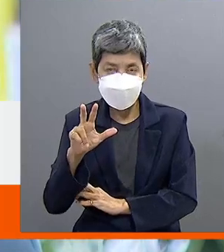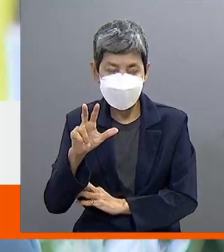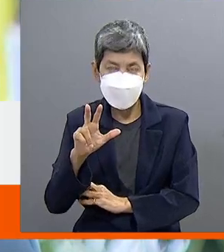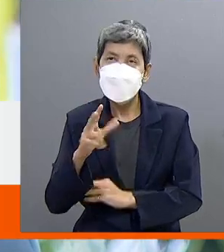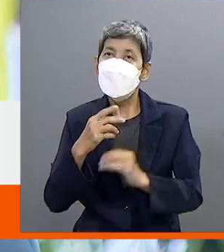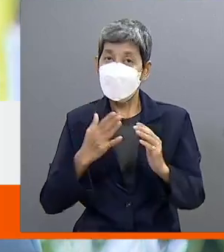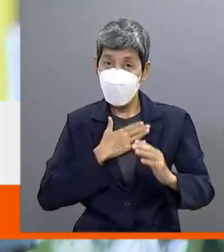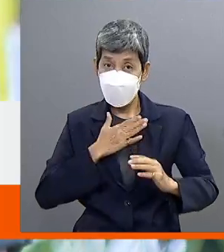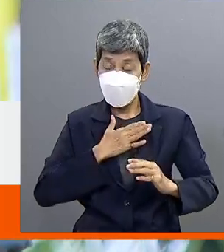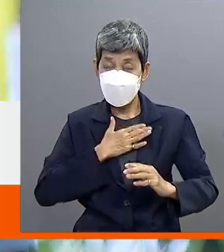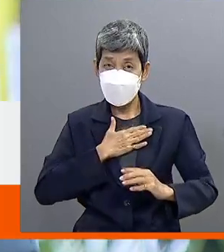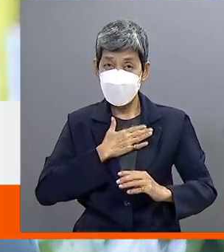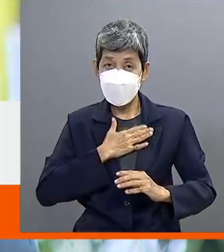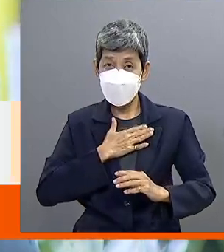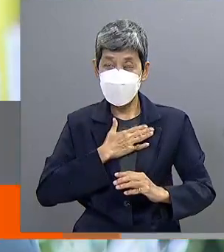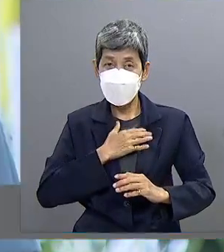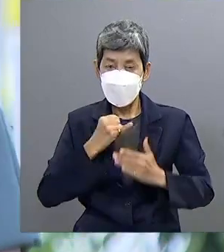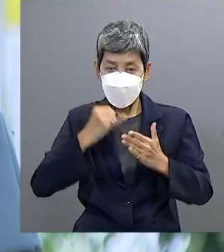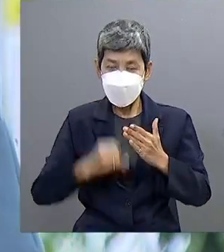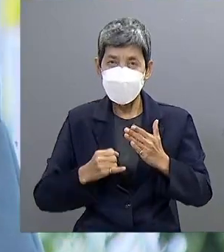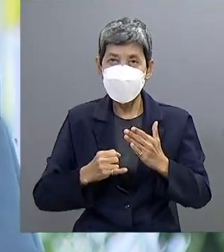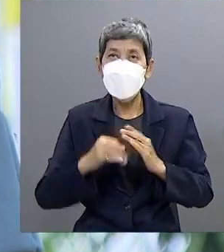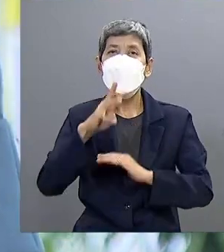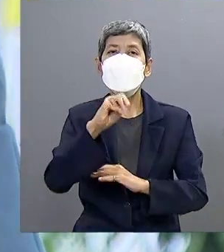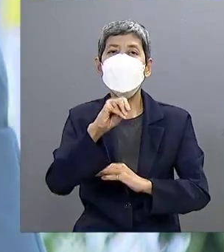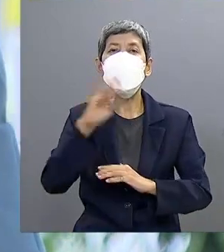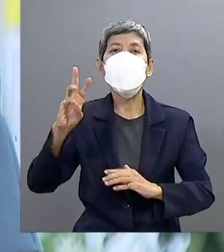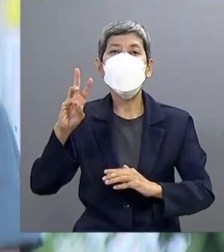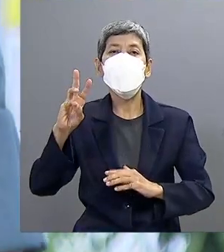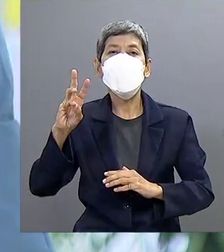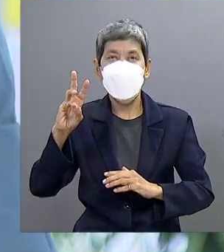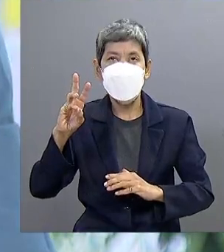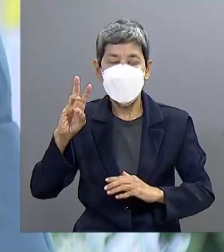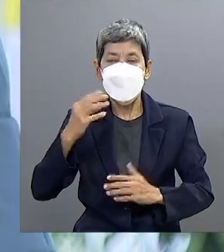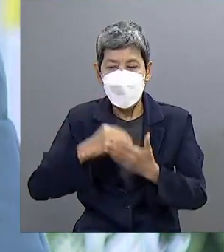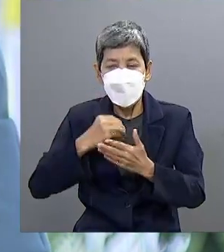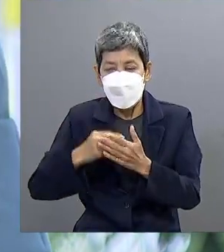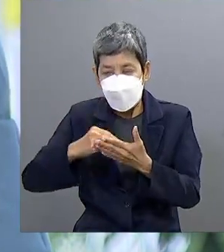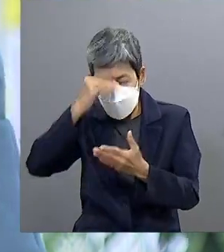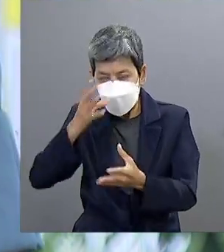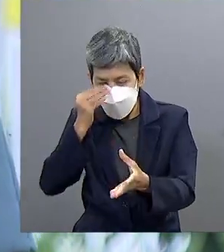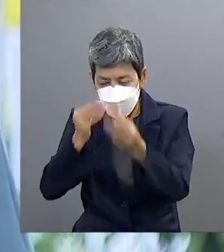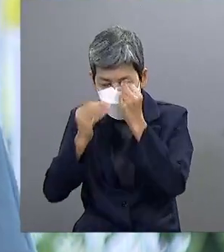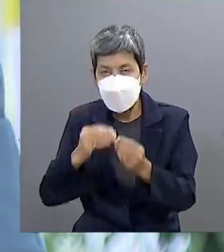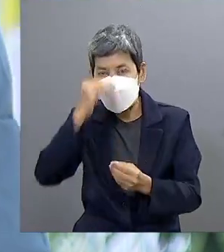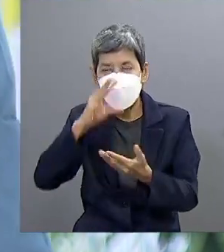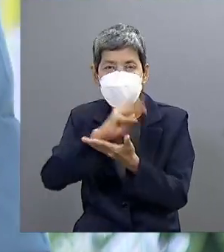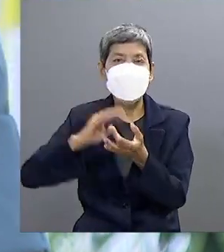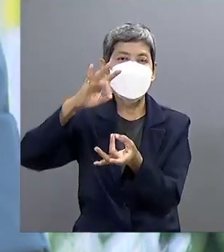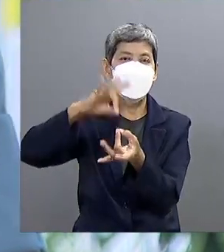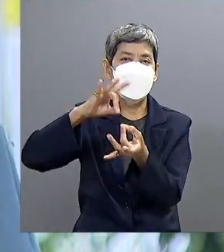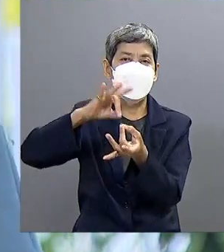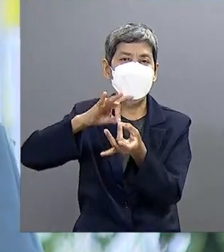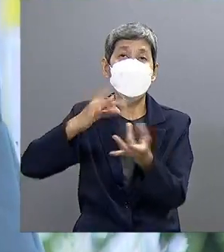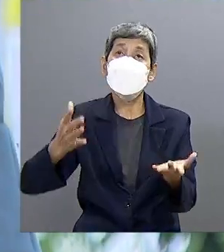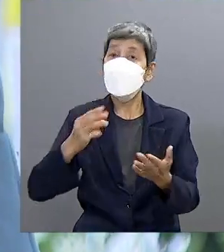ก็จบม.6 แล้วค่อยมาเรียนต่อม.สท.ซึ่งก็ไม่ใช่วิชาการ